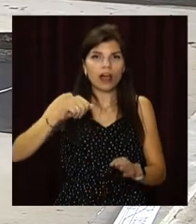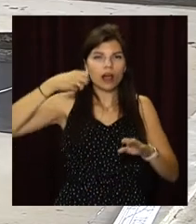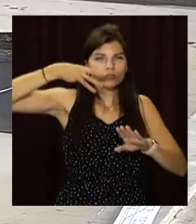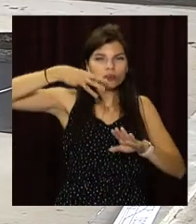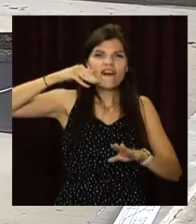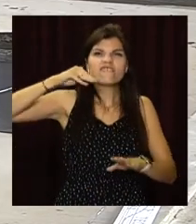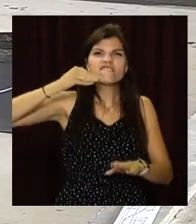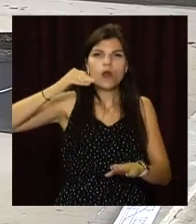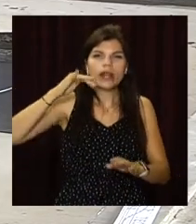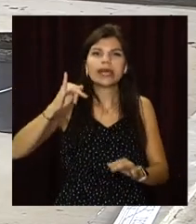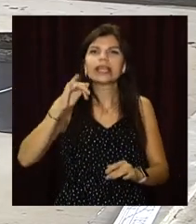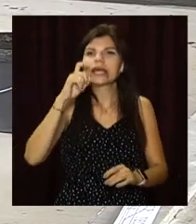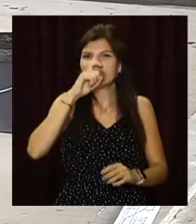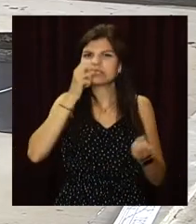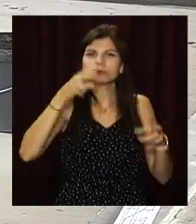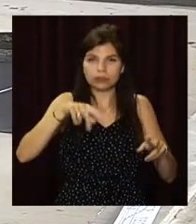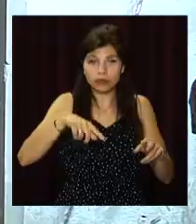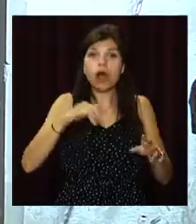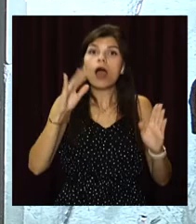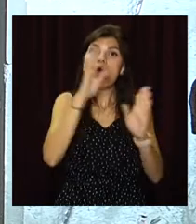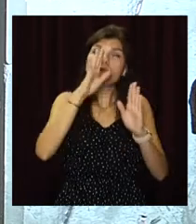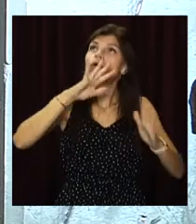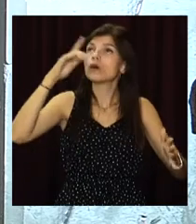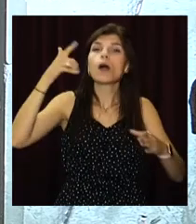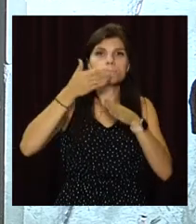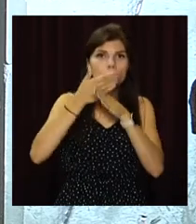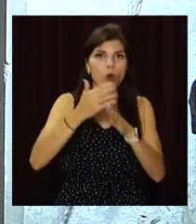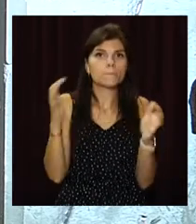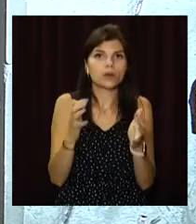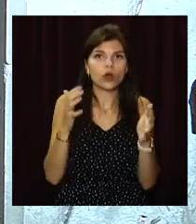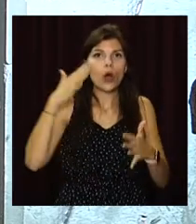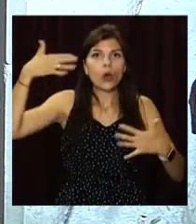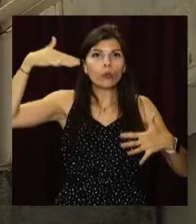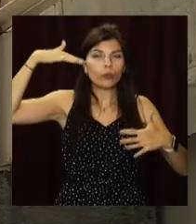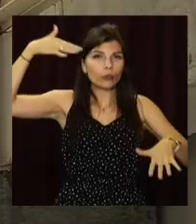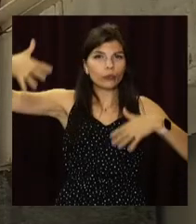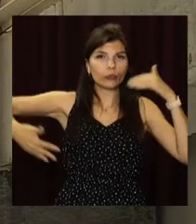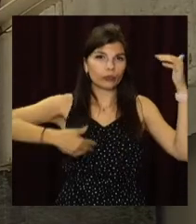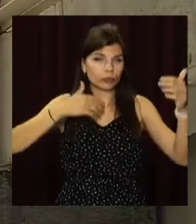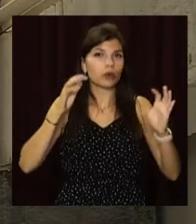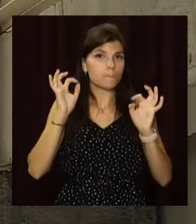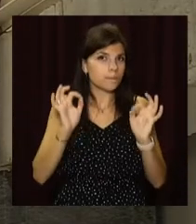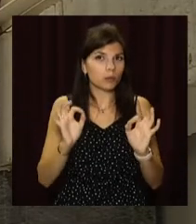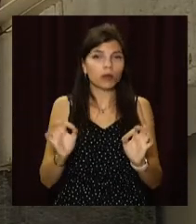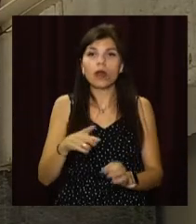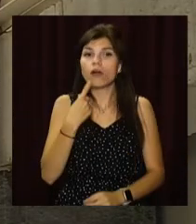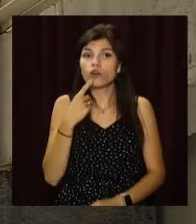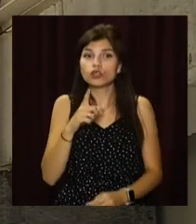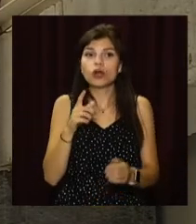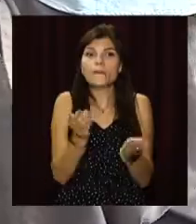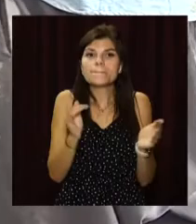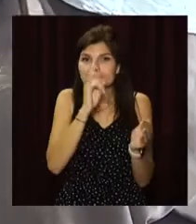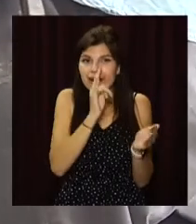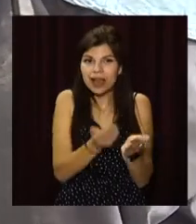ультрафіолетом та рідким киснем. А необхідну температуру і вологість у приміщенні допоможе зберігати вентильований фасад. Підрядники кажуть, меншу чашу